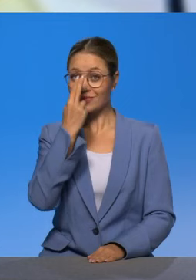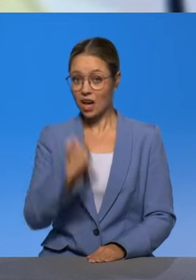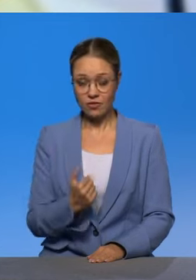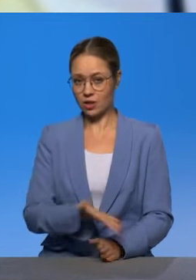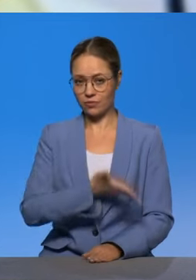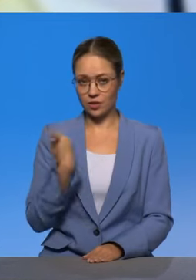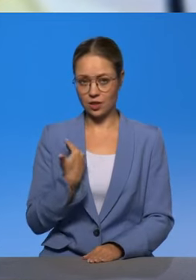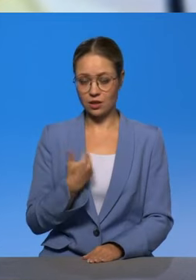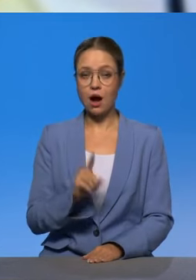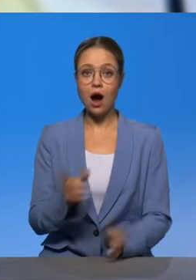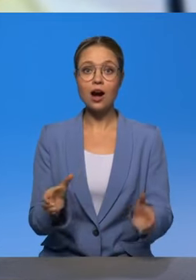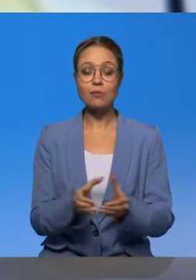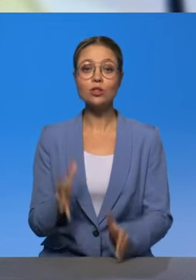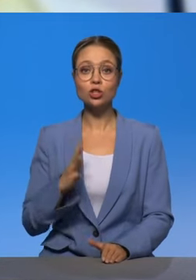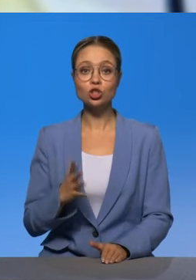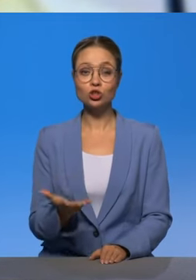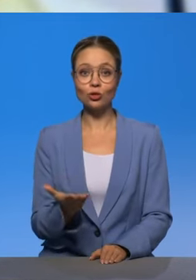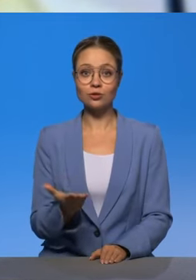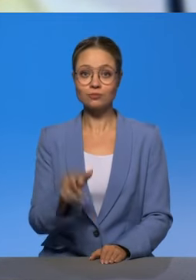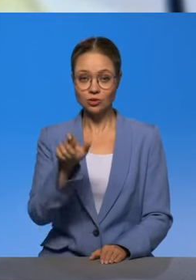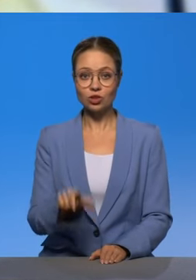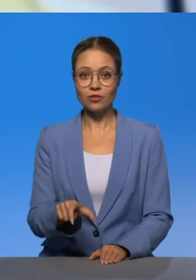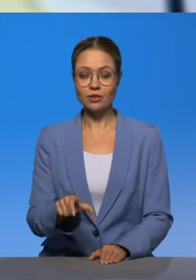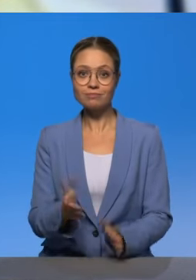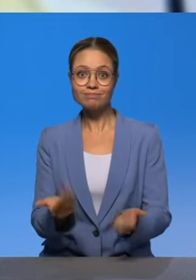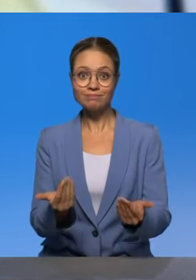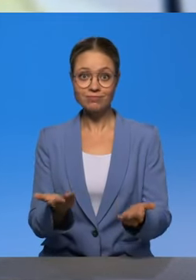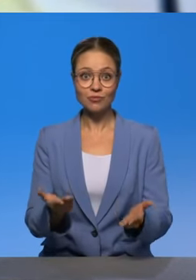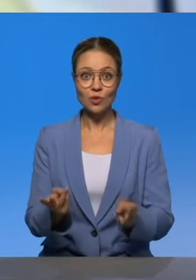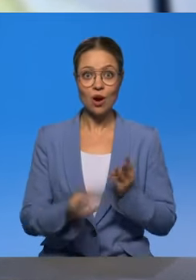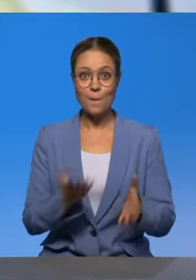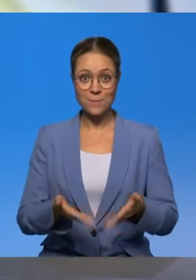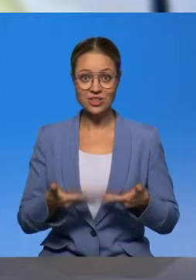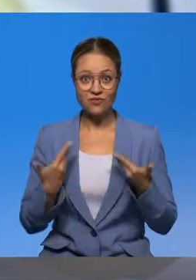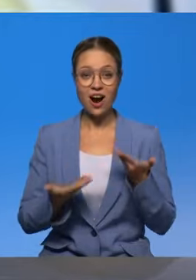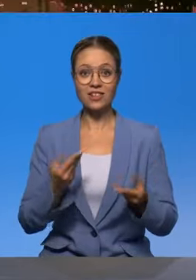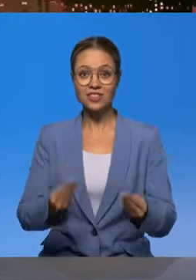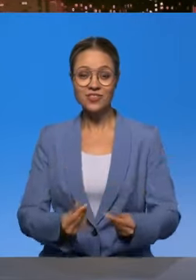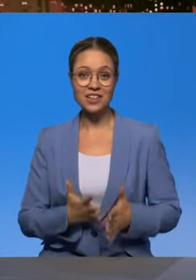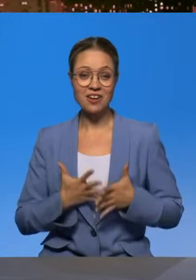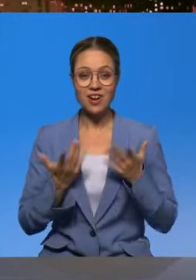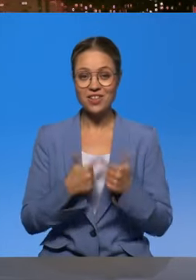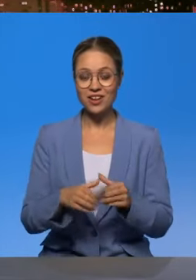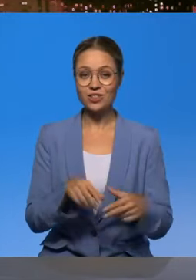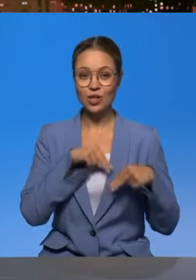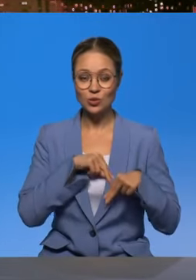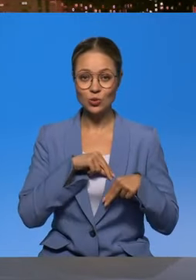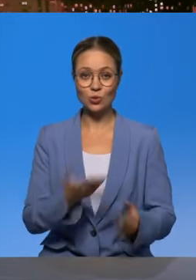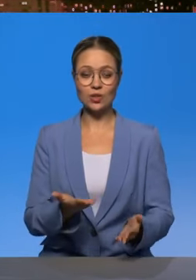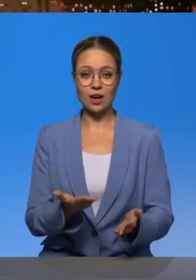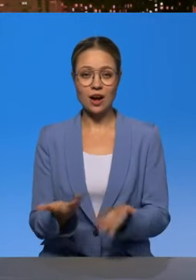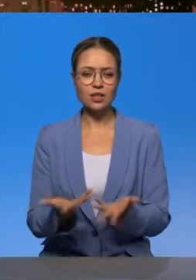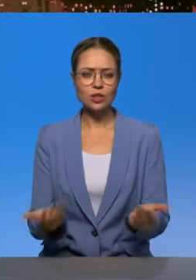А команда ждет вот этого человека, мотивация, она ждет в организациях труда, вдохновления, да, ну, каких-то